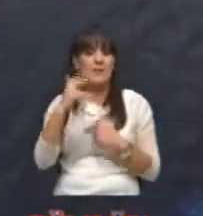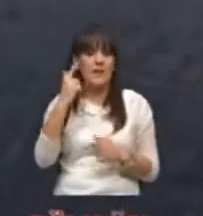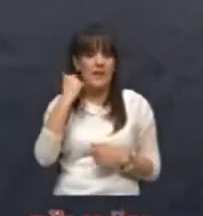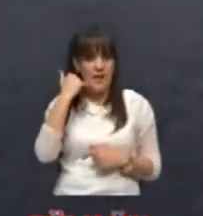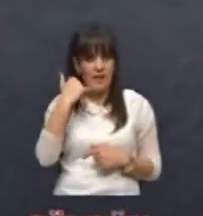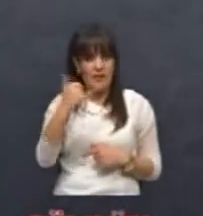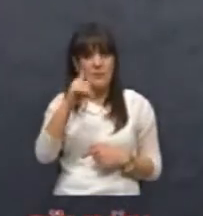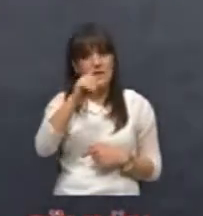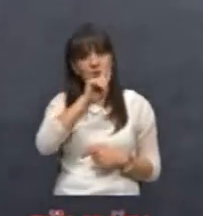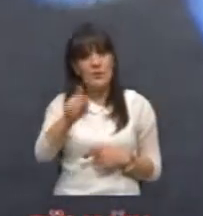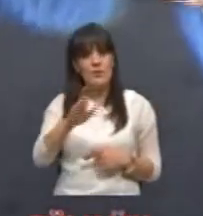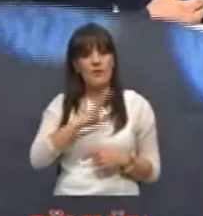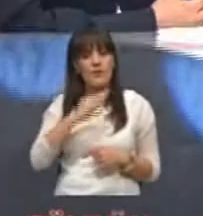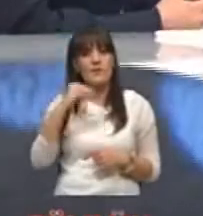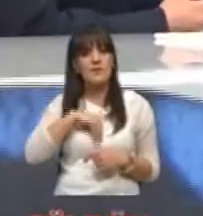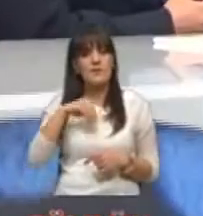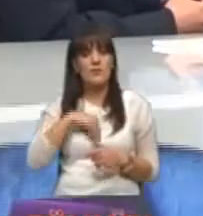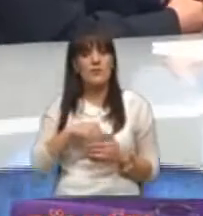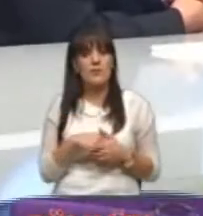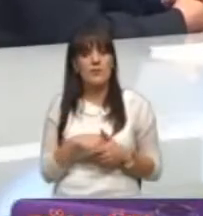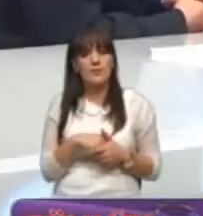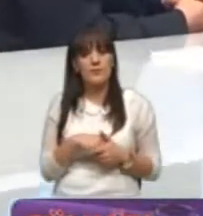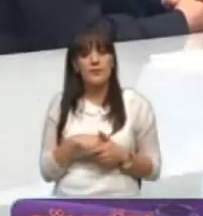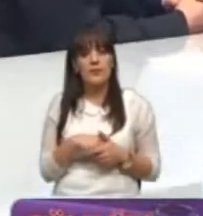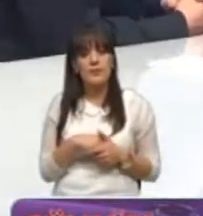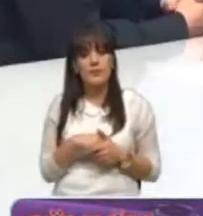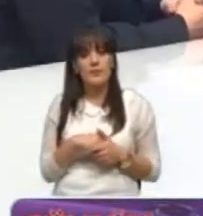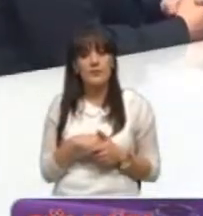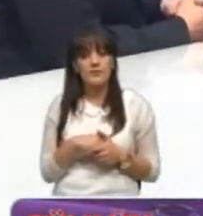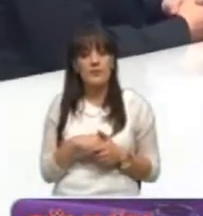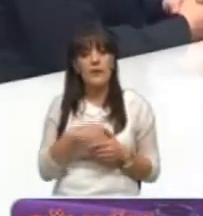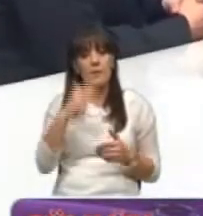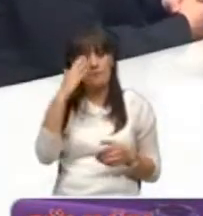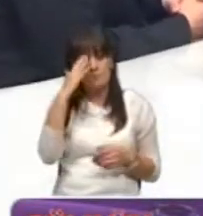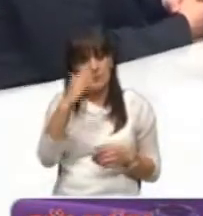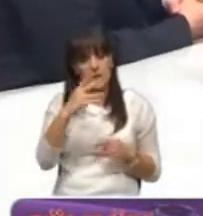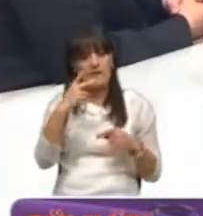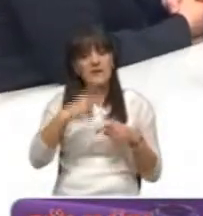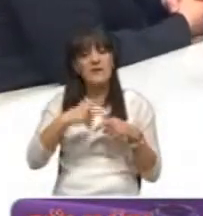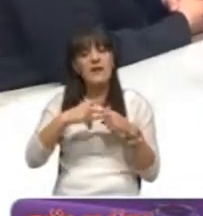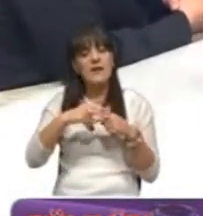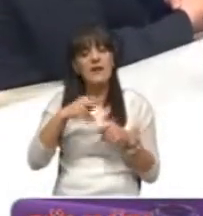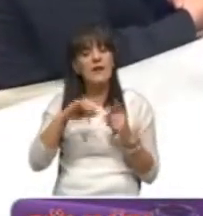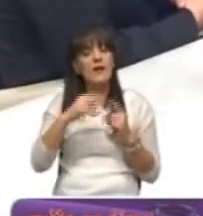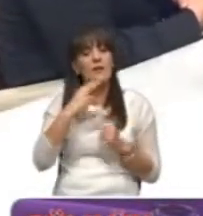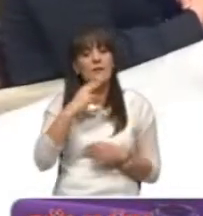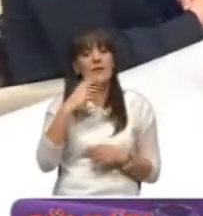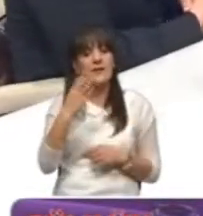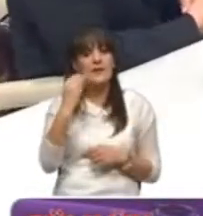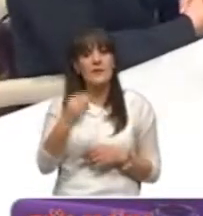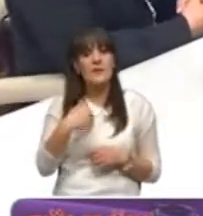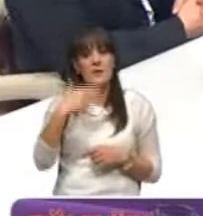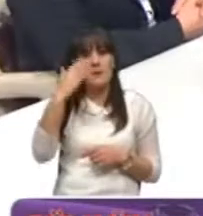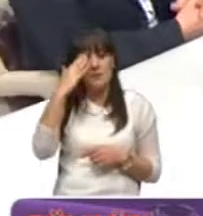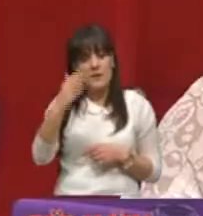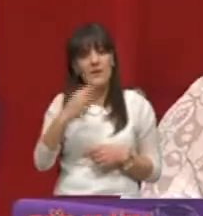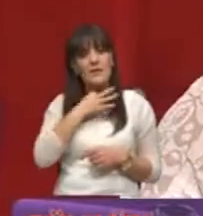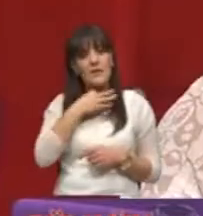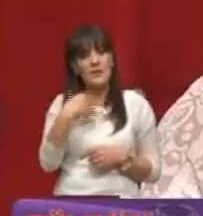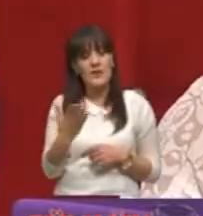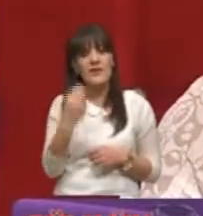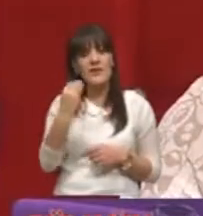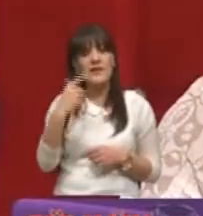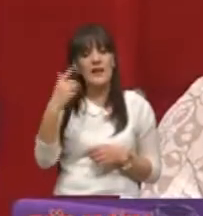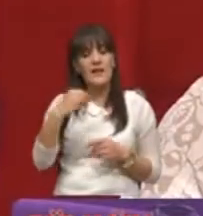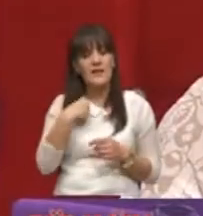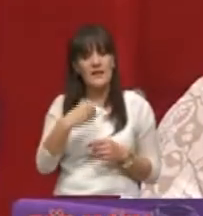telefonda, sorusu olacakmış sanıyorum. Alo. Alo. Merhabalar Zahide Hanım, nasılsınız? Merhabalar, teşekkür ediyorum.